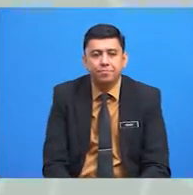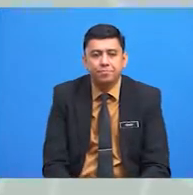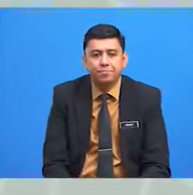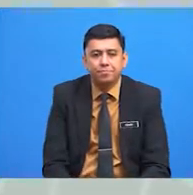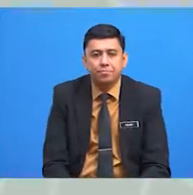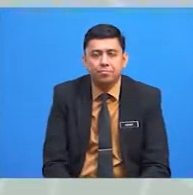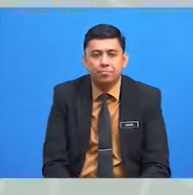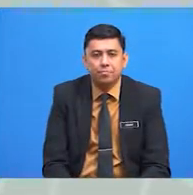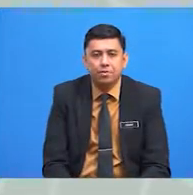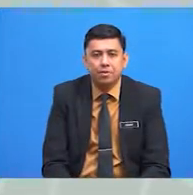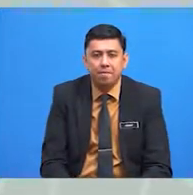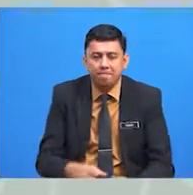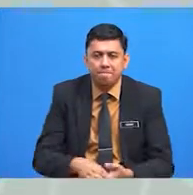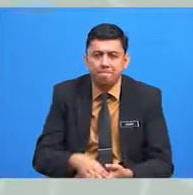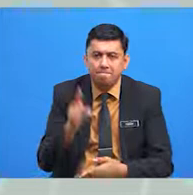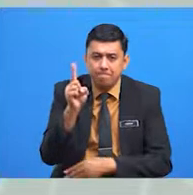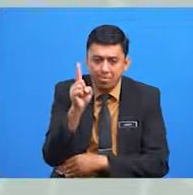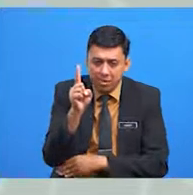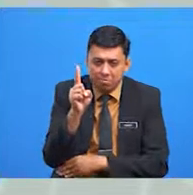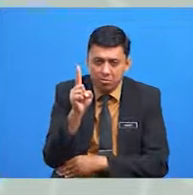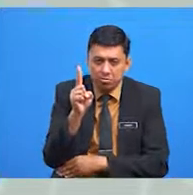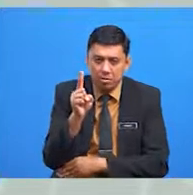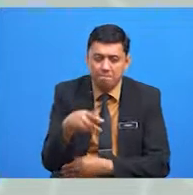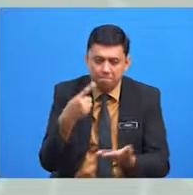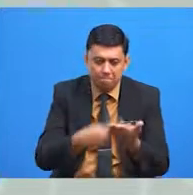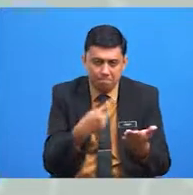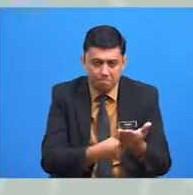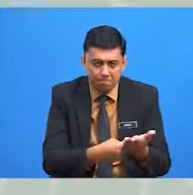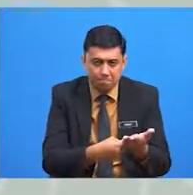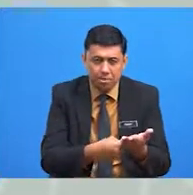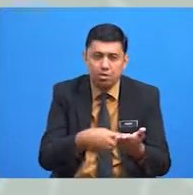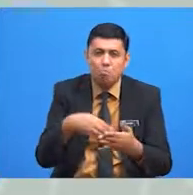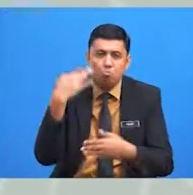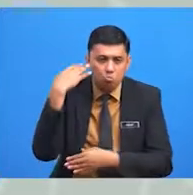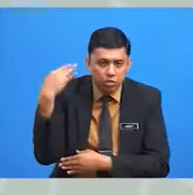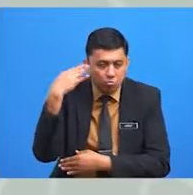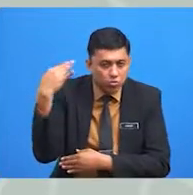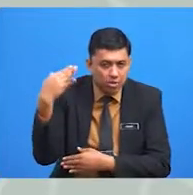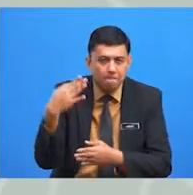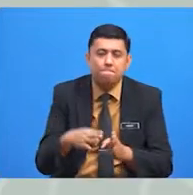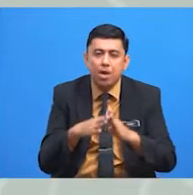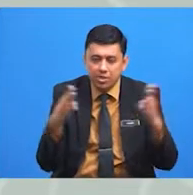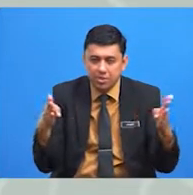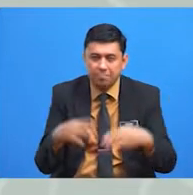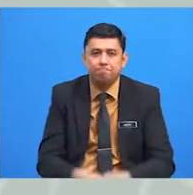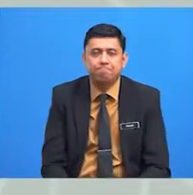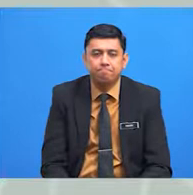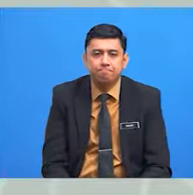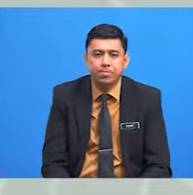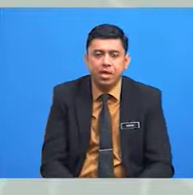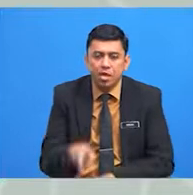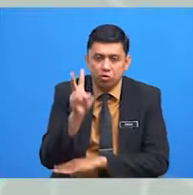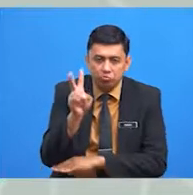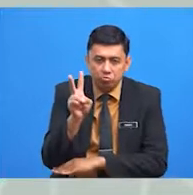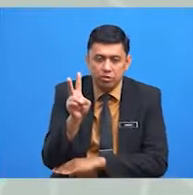Penggal 1 membincangkan aspek fonologi dan tata bahasa. Pelita Bahasa Penggal